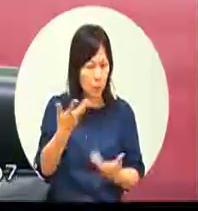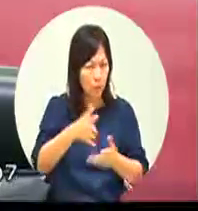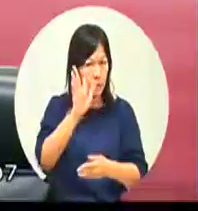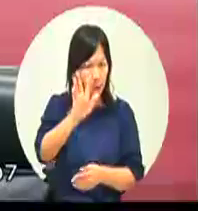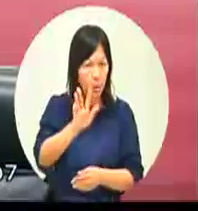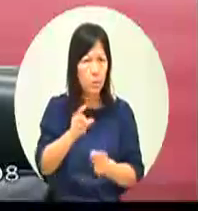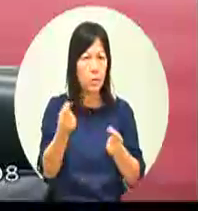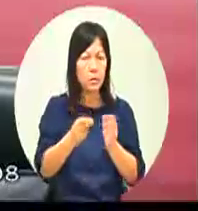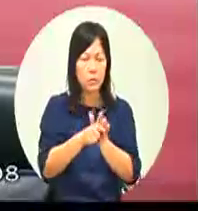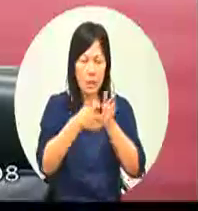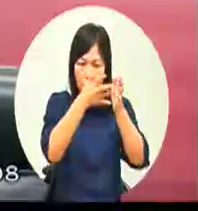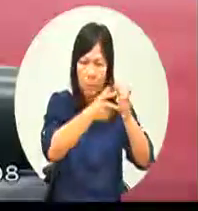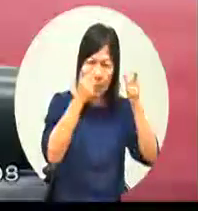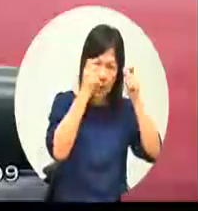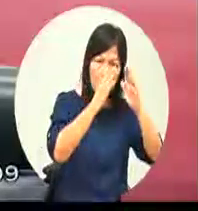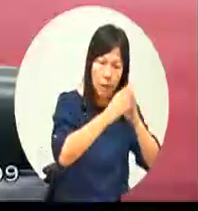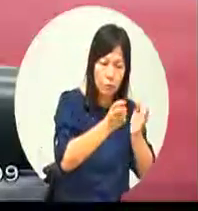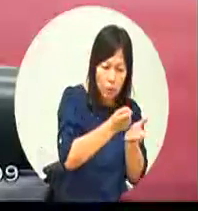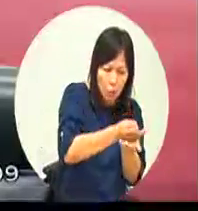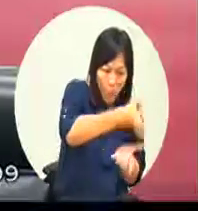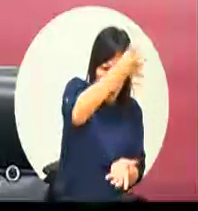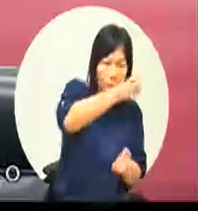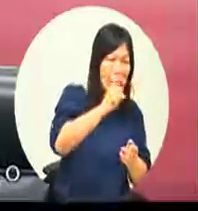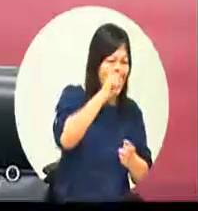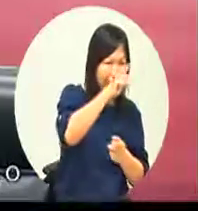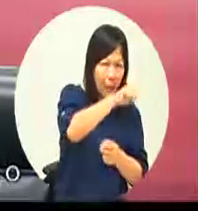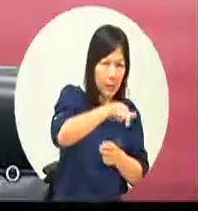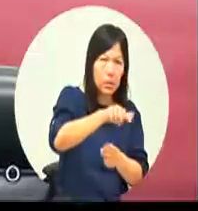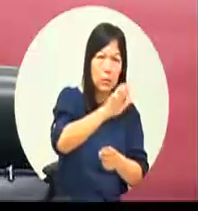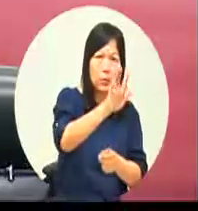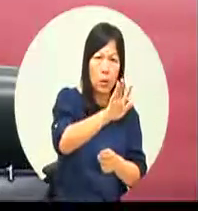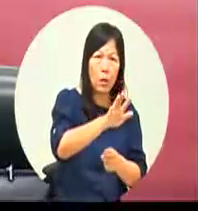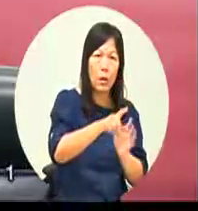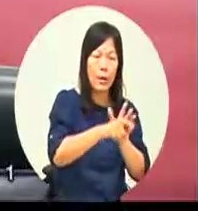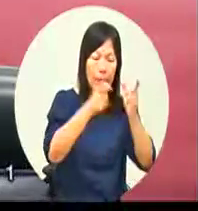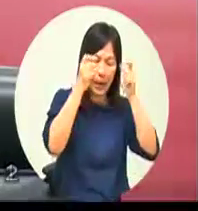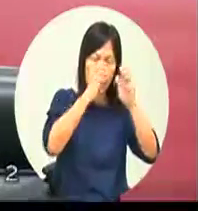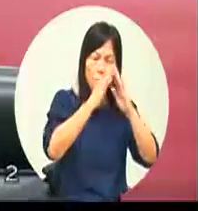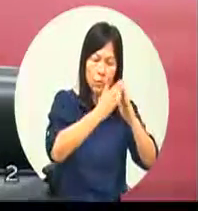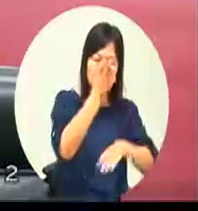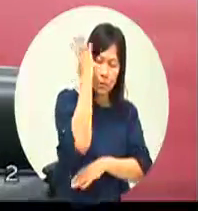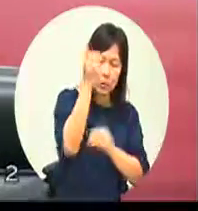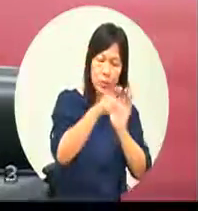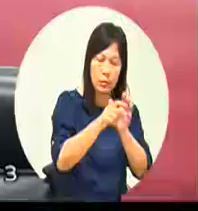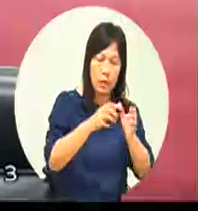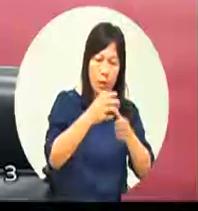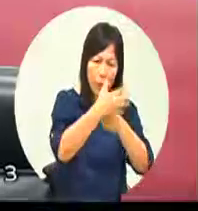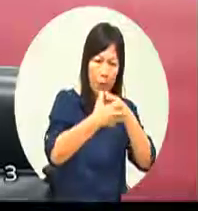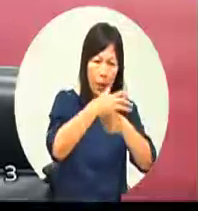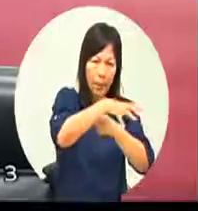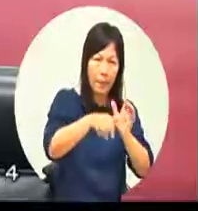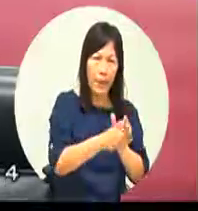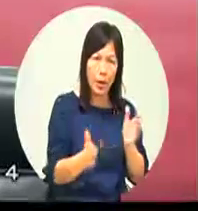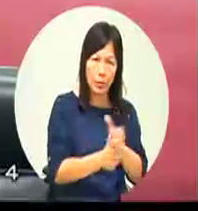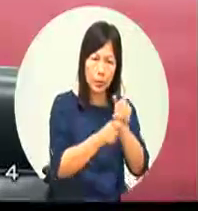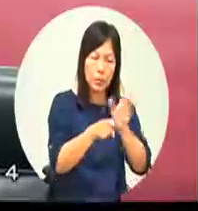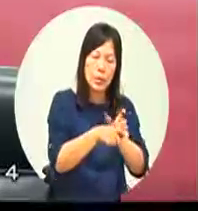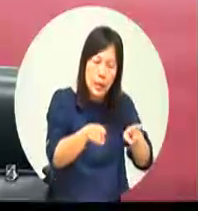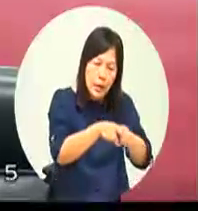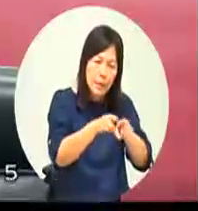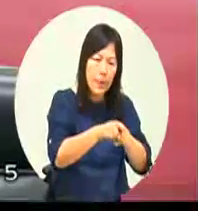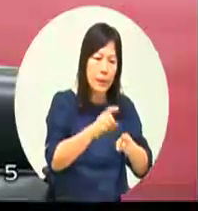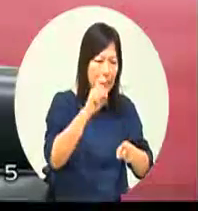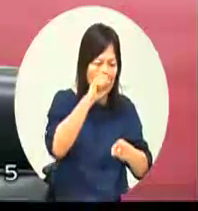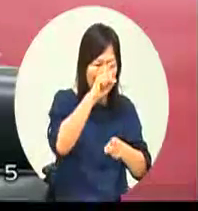处理高雄市的大楼的垃圾的时候。我们高雄市政府环保局把它列为一般事业废弃物，不